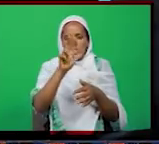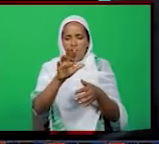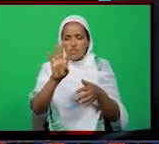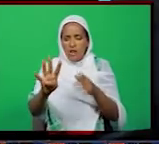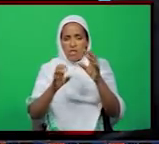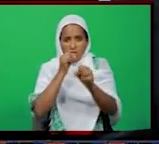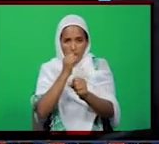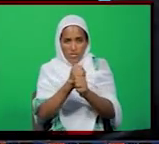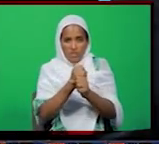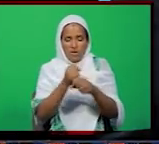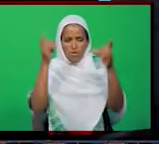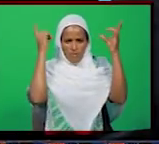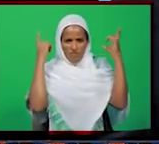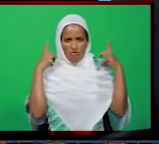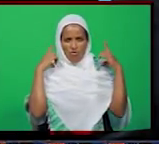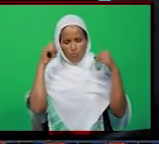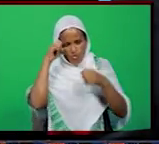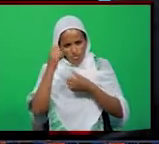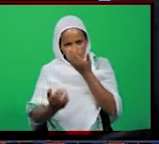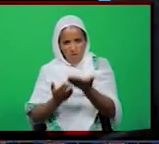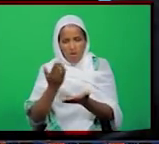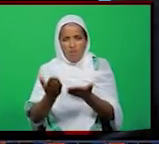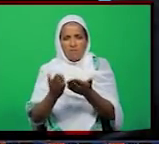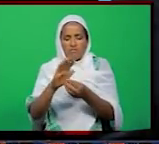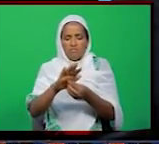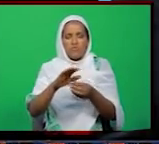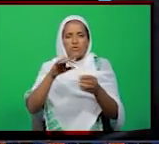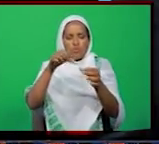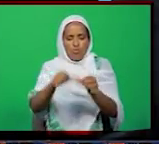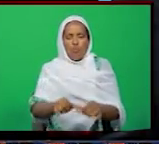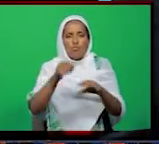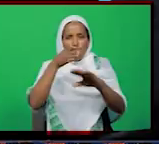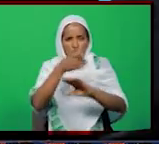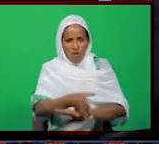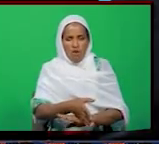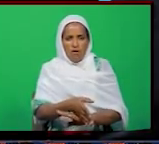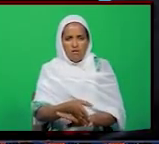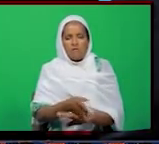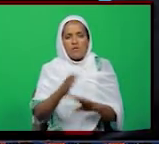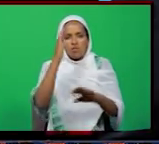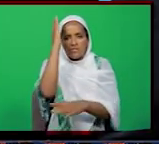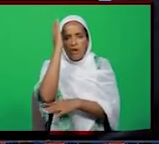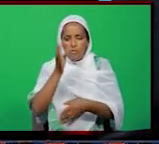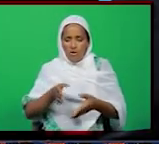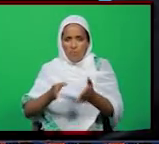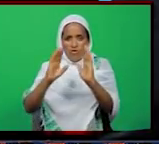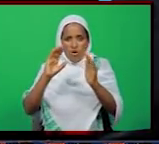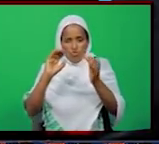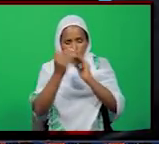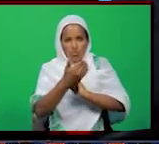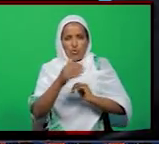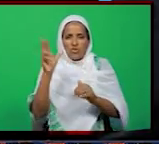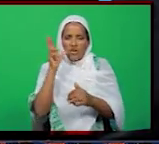334 ዓመት በፈርዖን ባርነት ከቆዩ በኋላ እግዚአብሔር ፈቃዱ ሆኖ